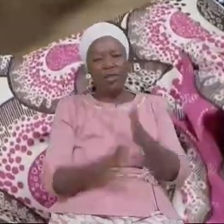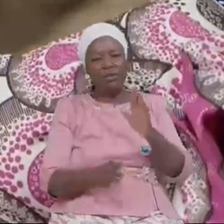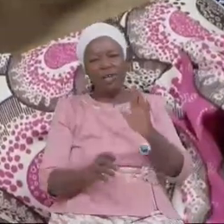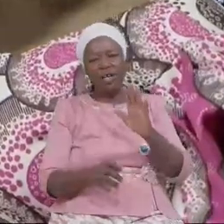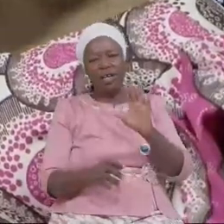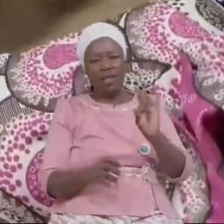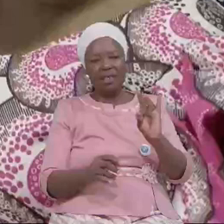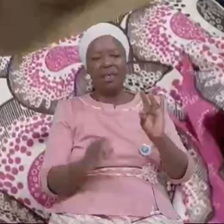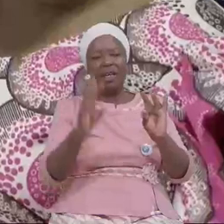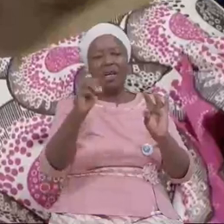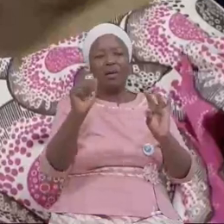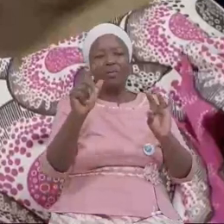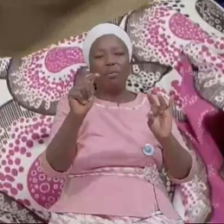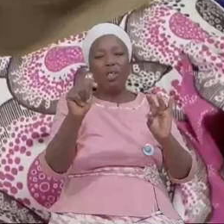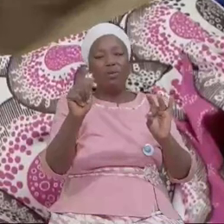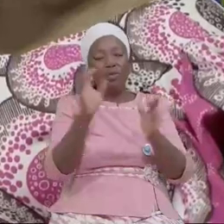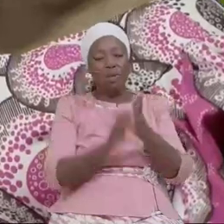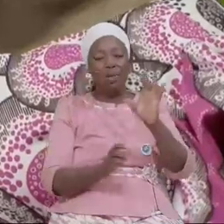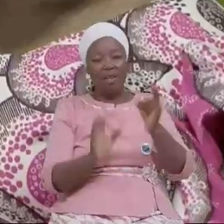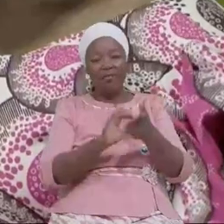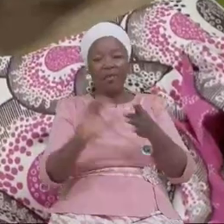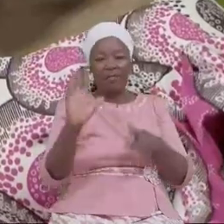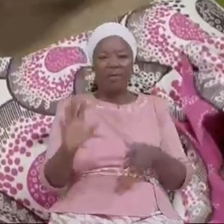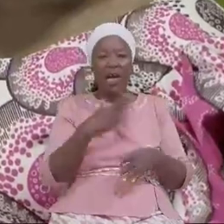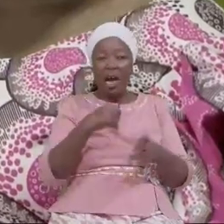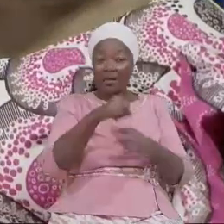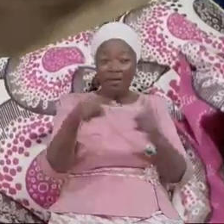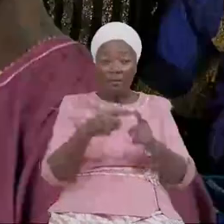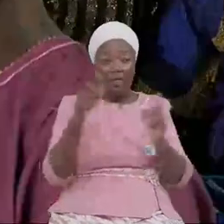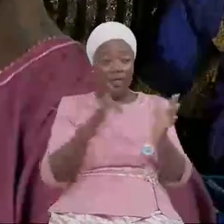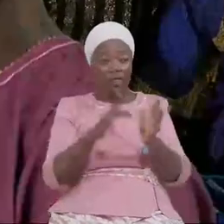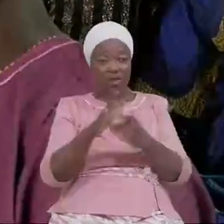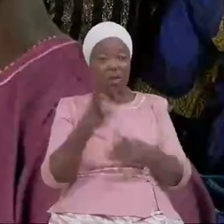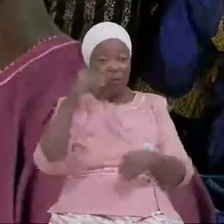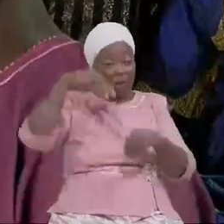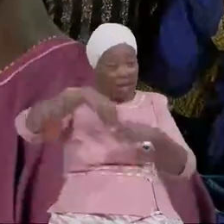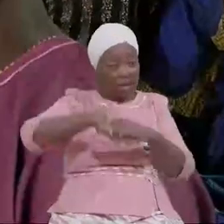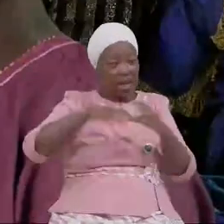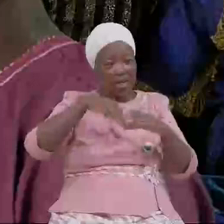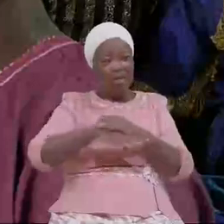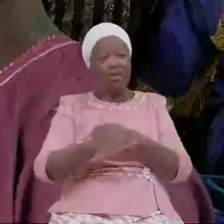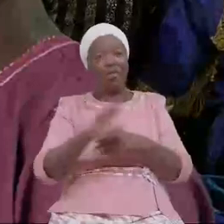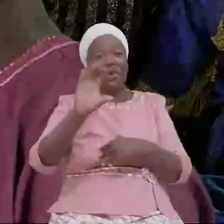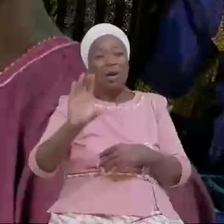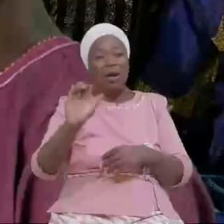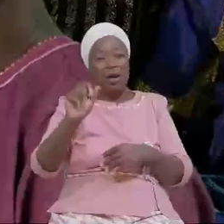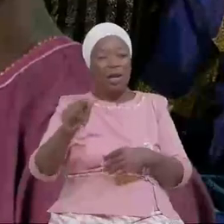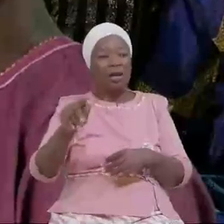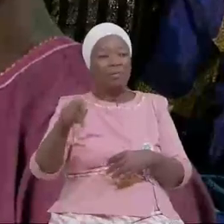chapitre 8, verset 5. Comme Jésus entrait dans Capernaüm,